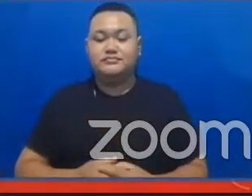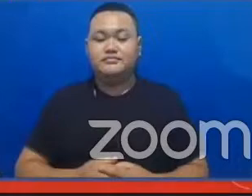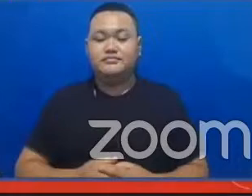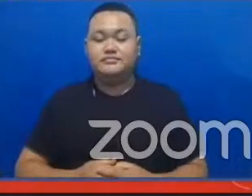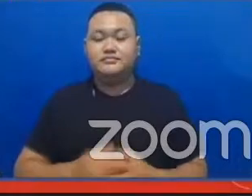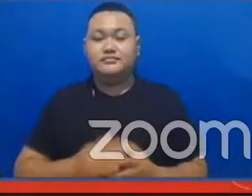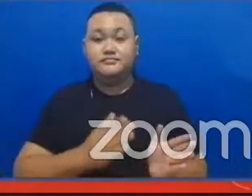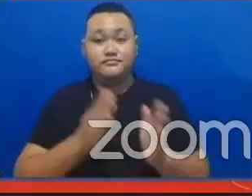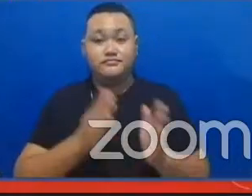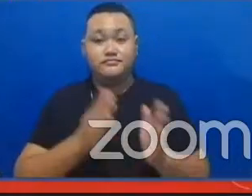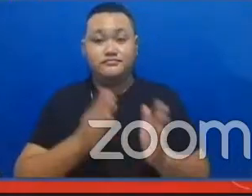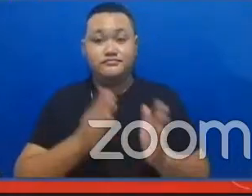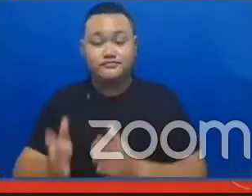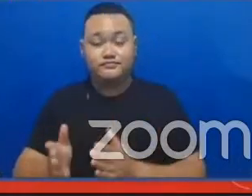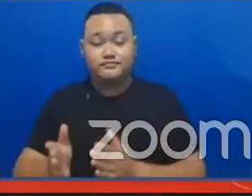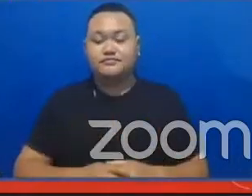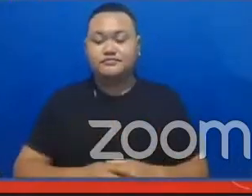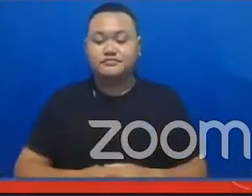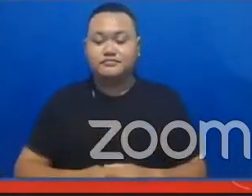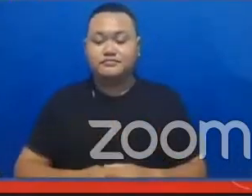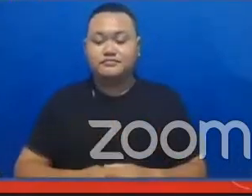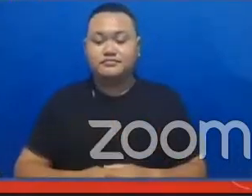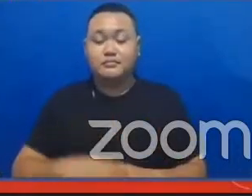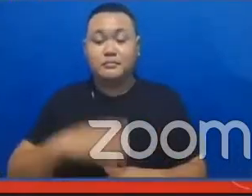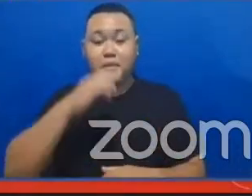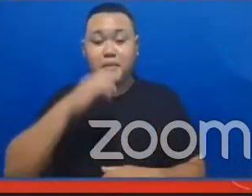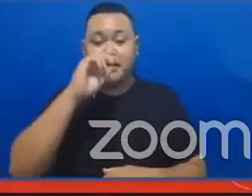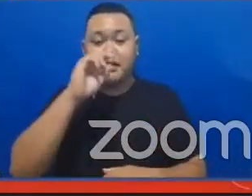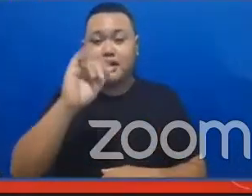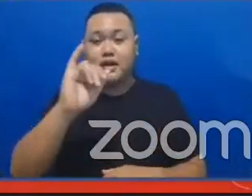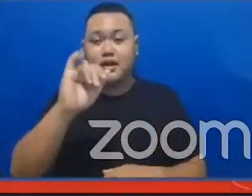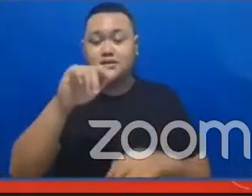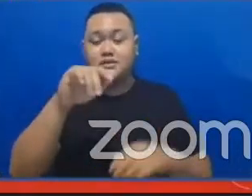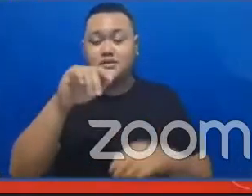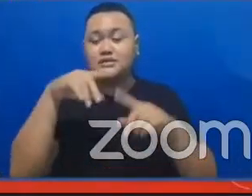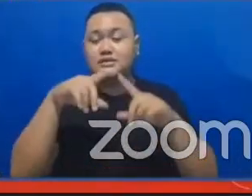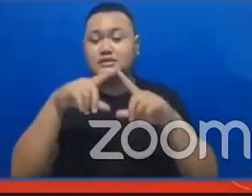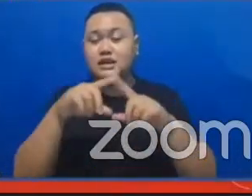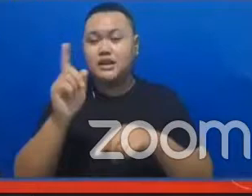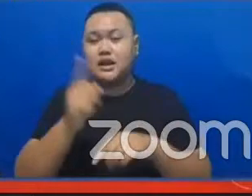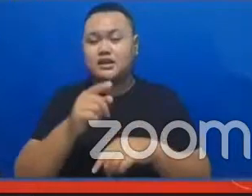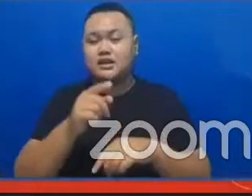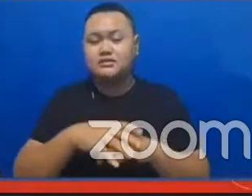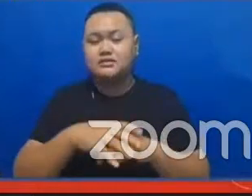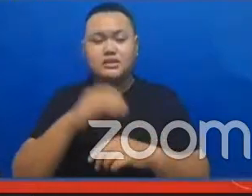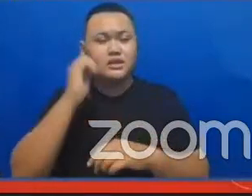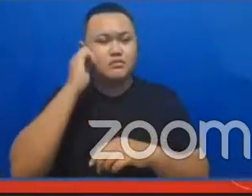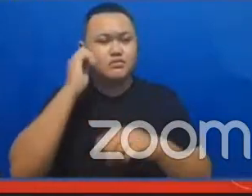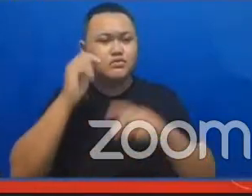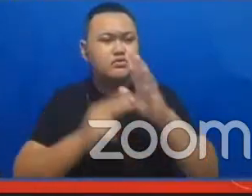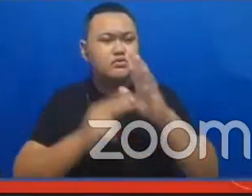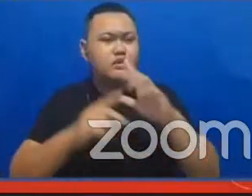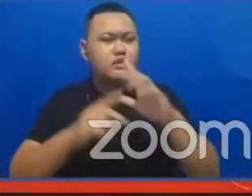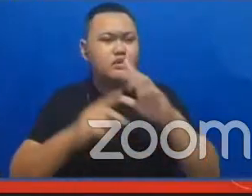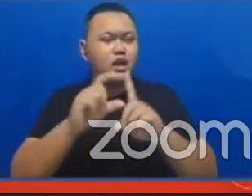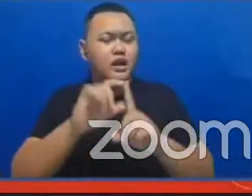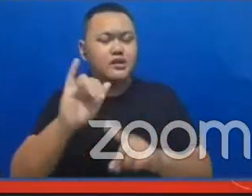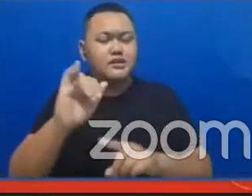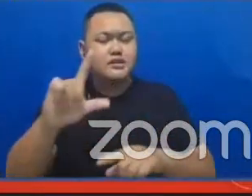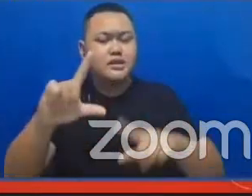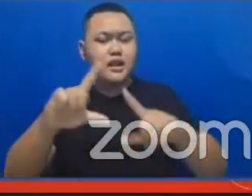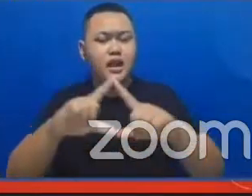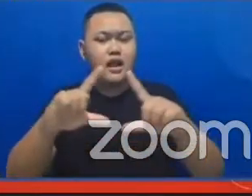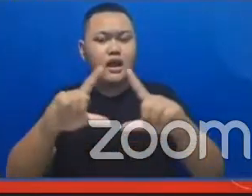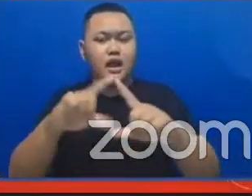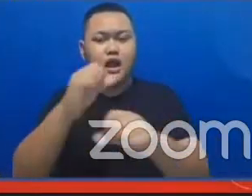ke pertanyaan keempat ini untuk Pak Riza. Ini dari Ibu Nadila